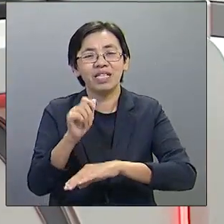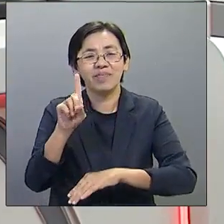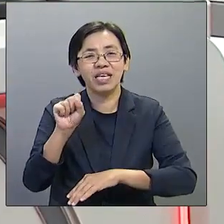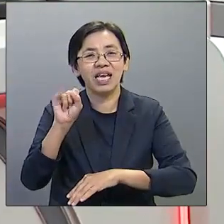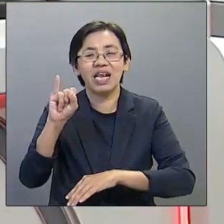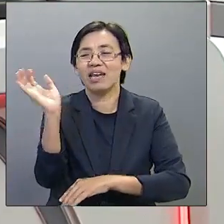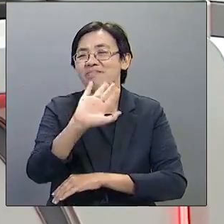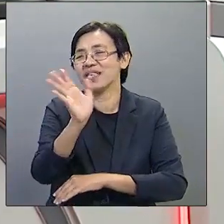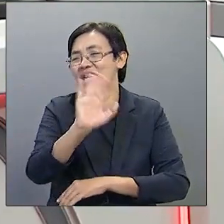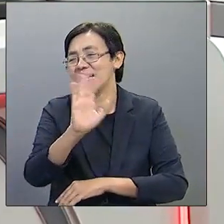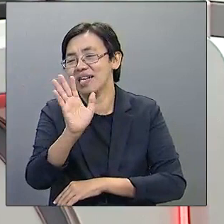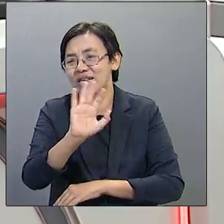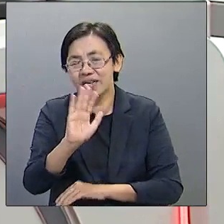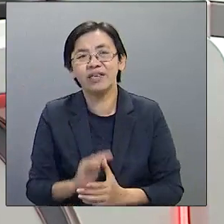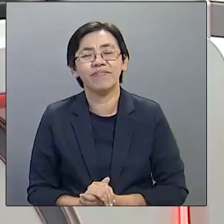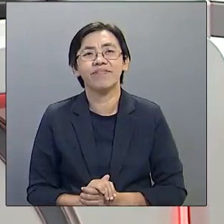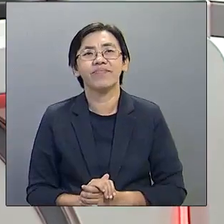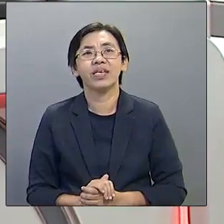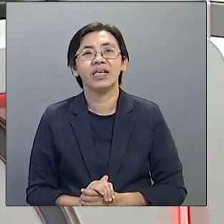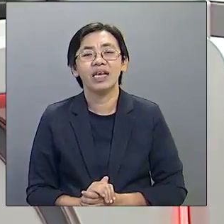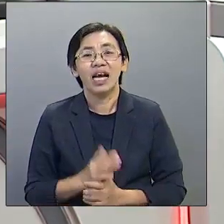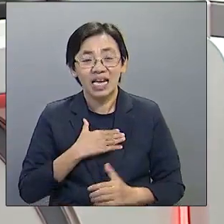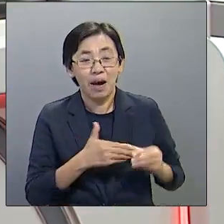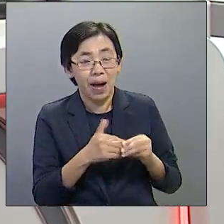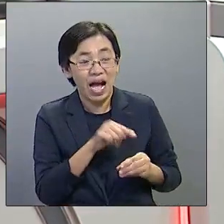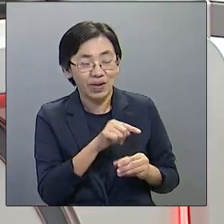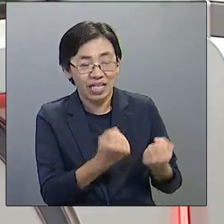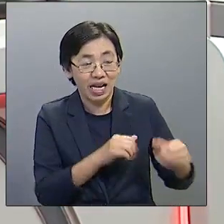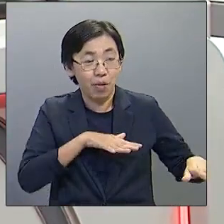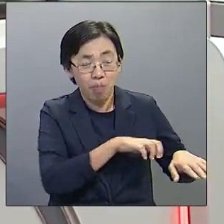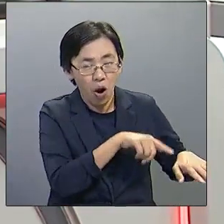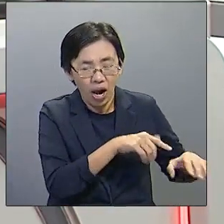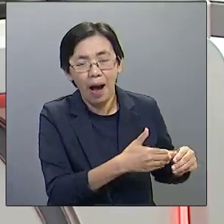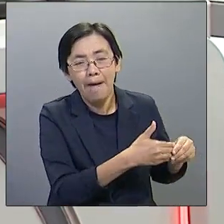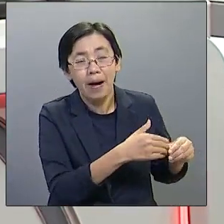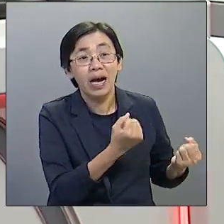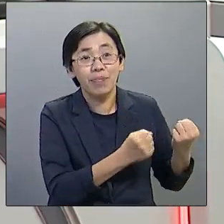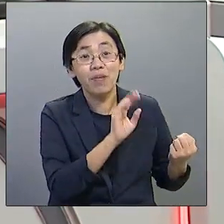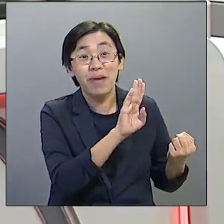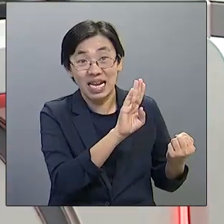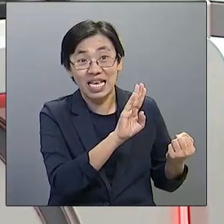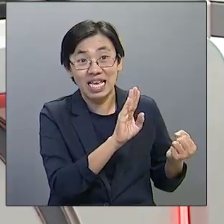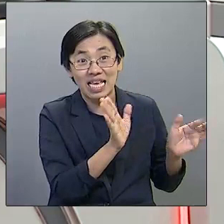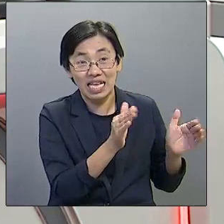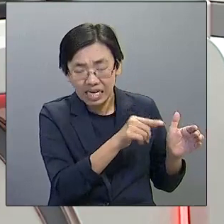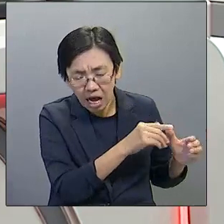ที่มีข้อมูลออกมานะคะยืนยันว่าไม่ได้เป็นคนนำพาผู้ก่อเหตุที่ขับรถเบลลี่เนี่ยไปตรวจเลือด